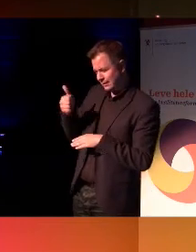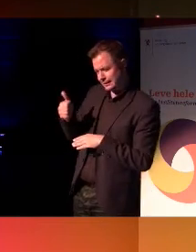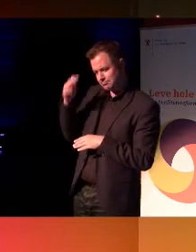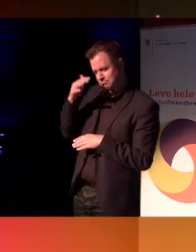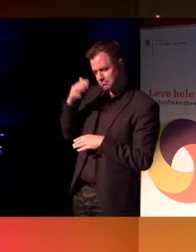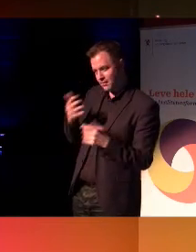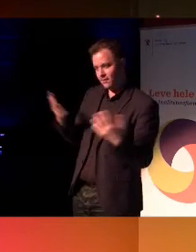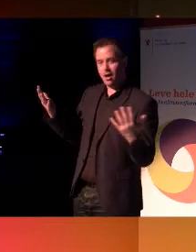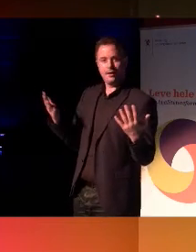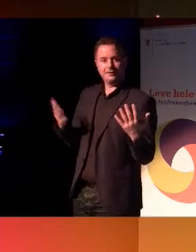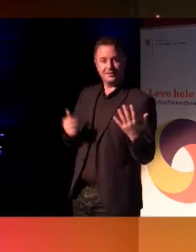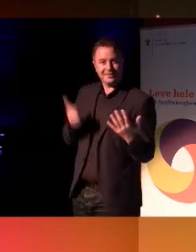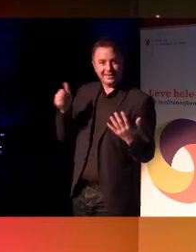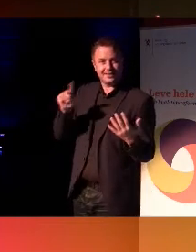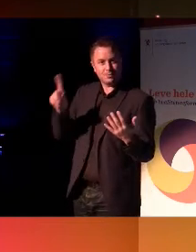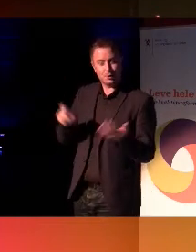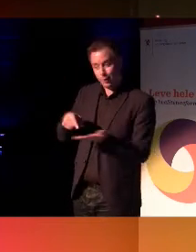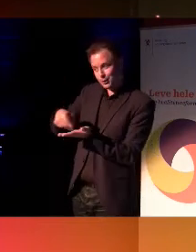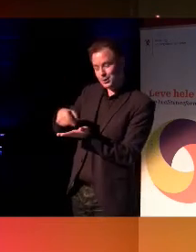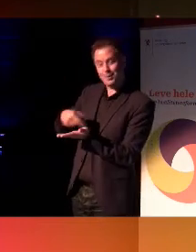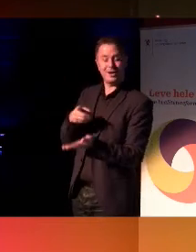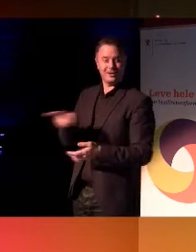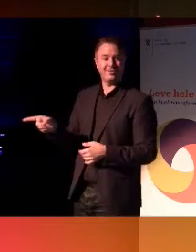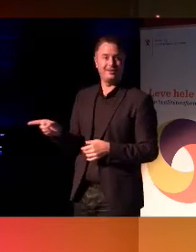spørsmål som vi tok med oss inn.